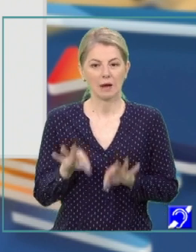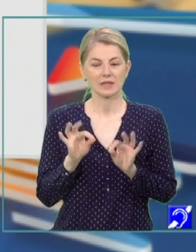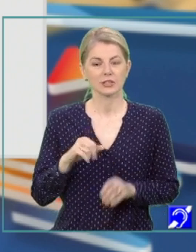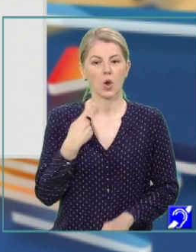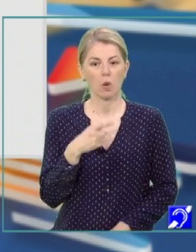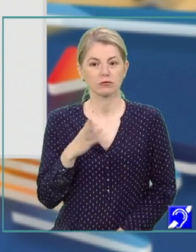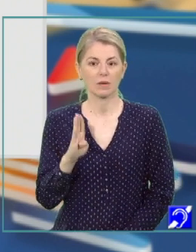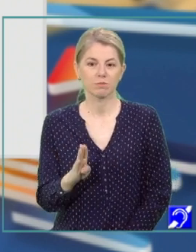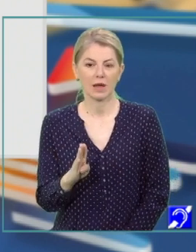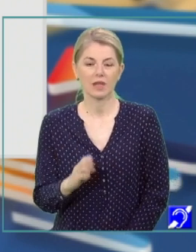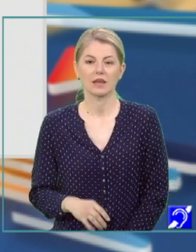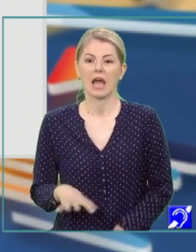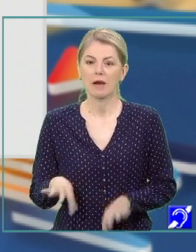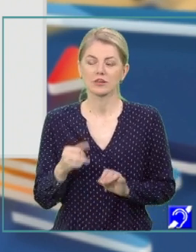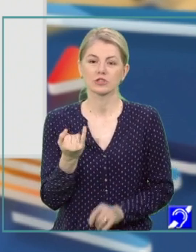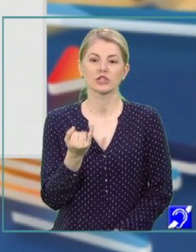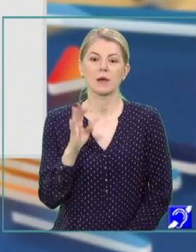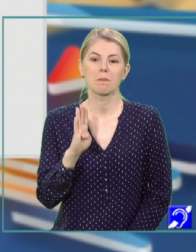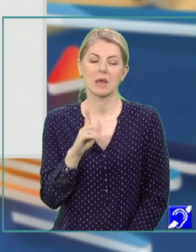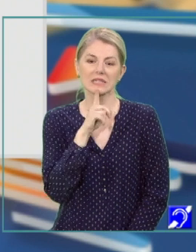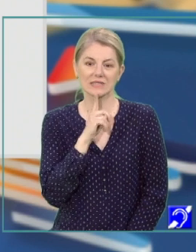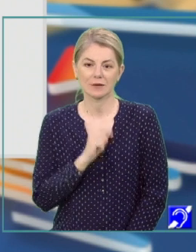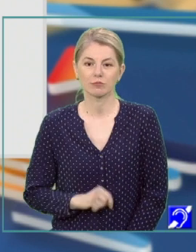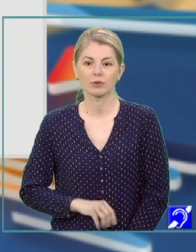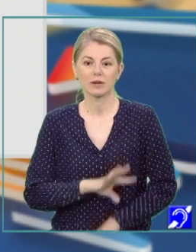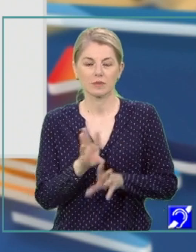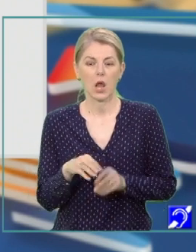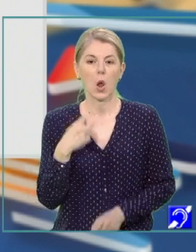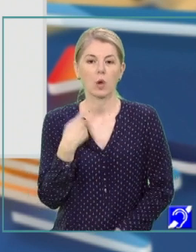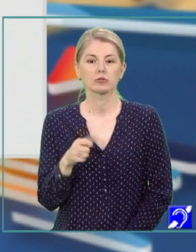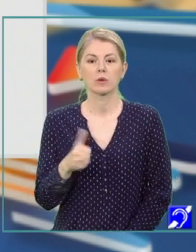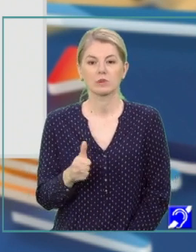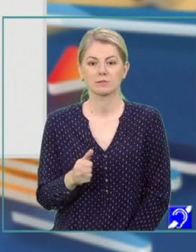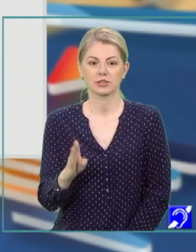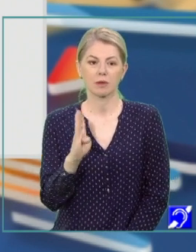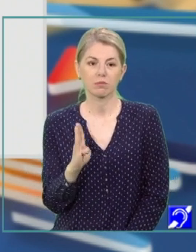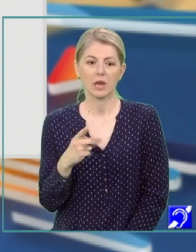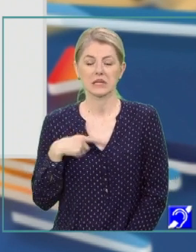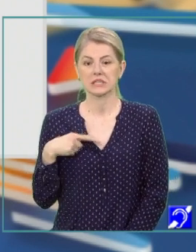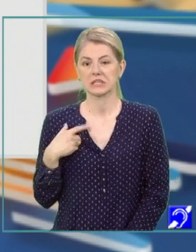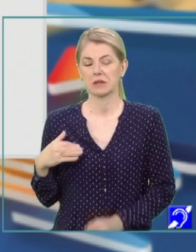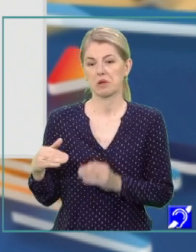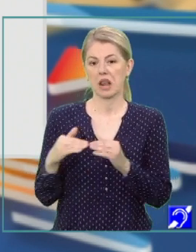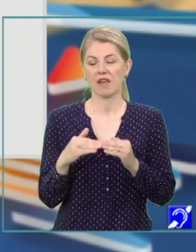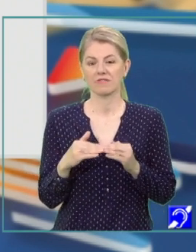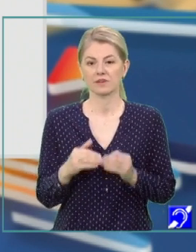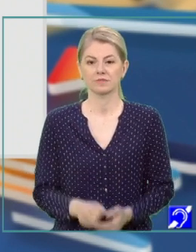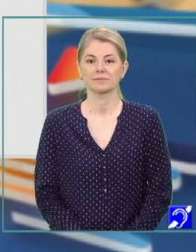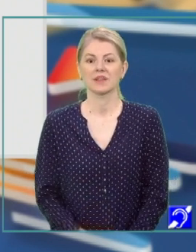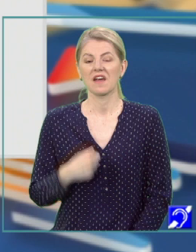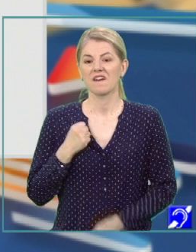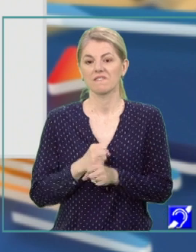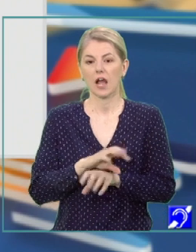și 100B, m-am mai găsit aici încă un B, 111. Și suntem în măsură să facem